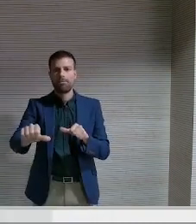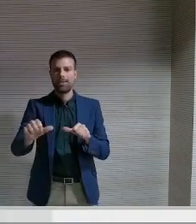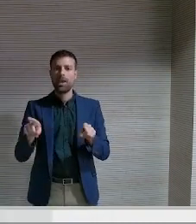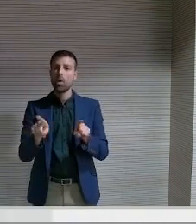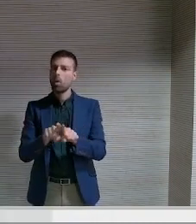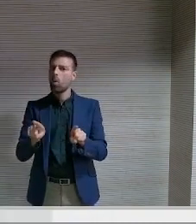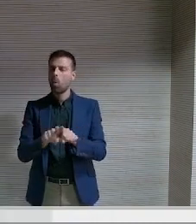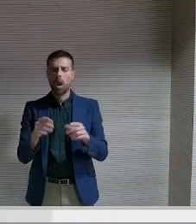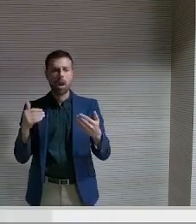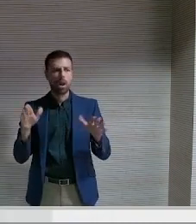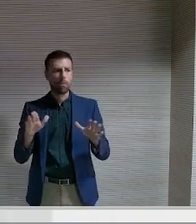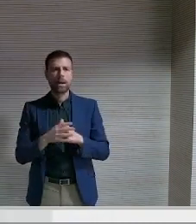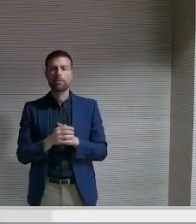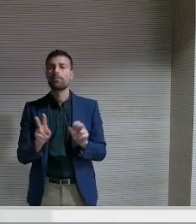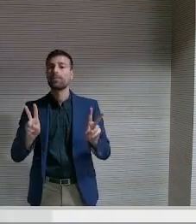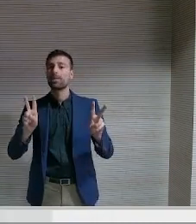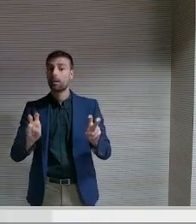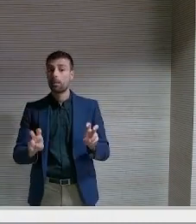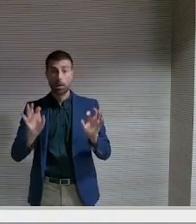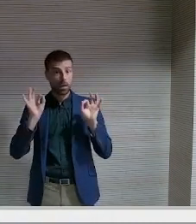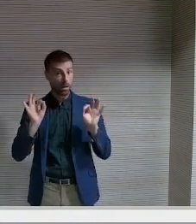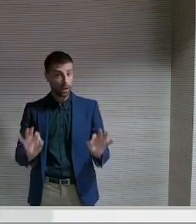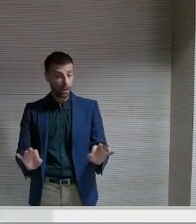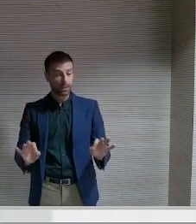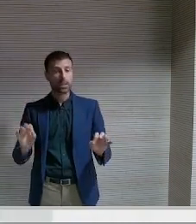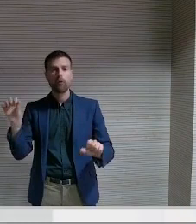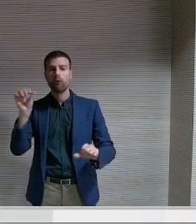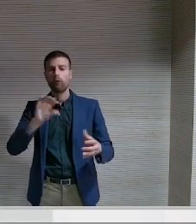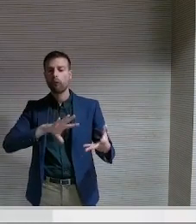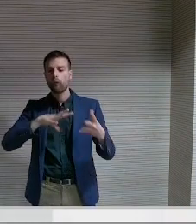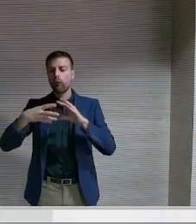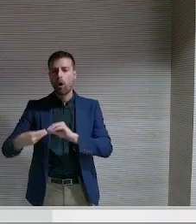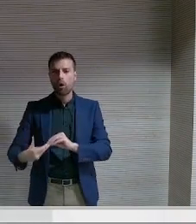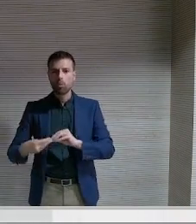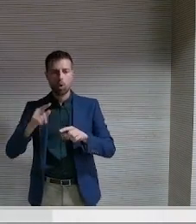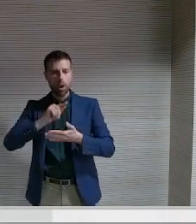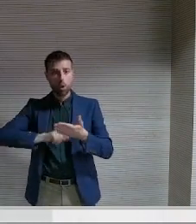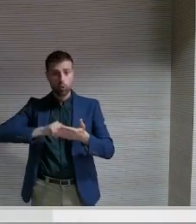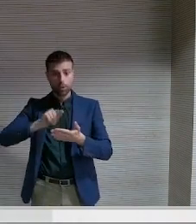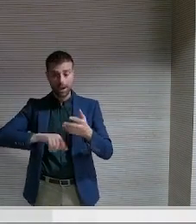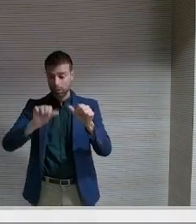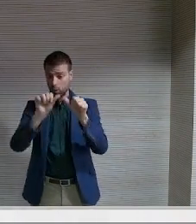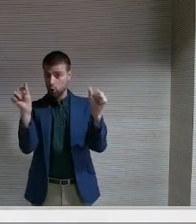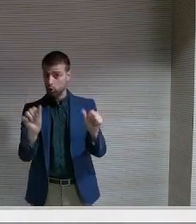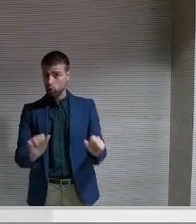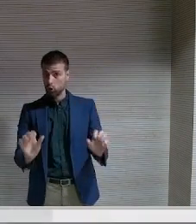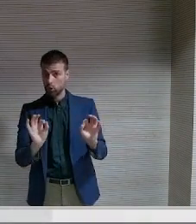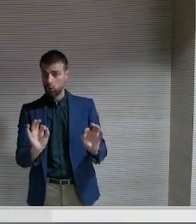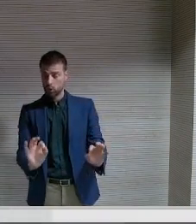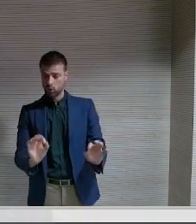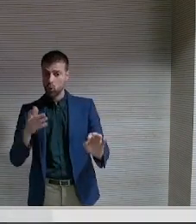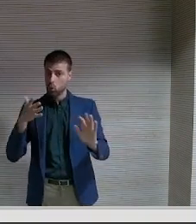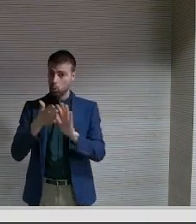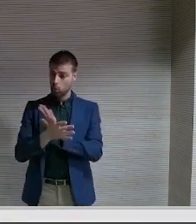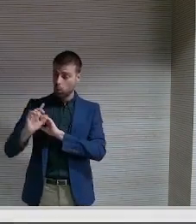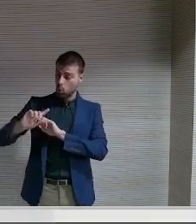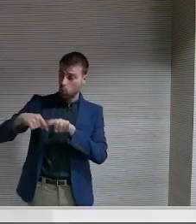qualsevol cas, i això sí que és així, les fórmules contractuals, almenys les fórmules contractuals que derivades de la